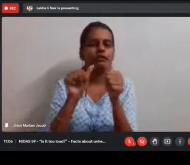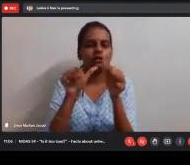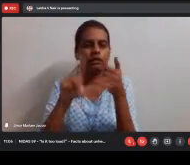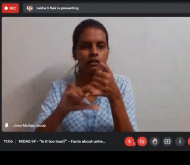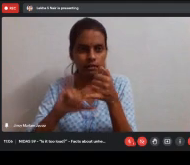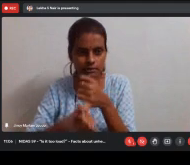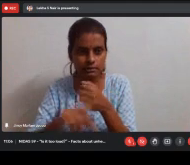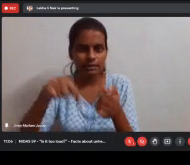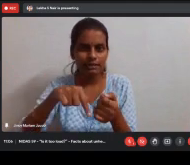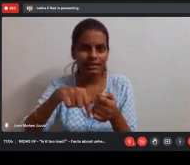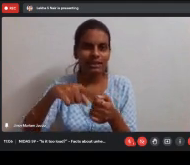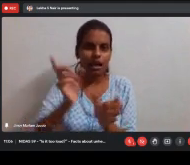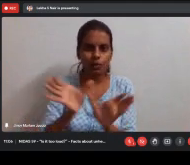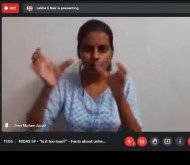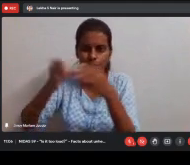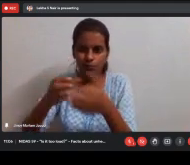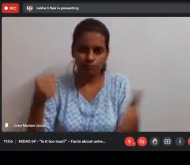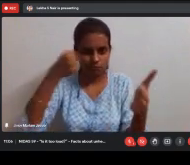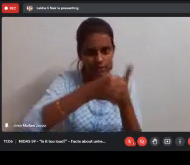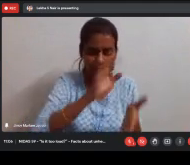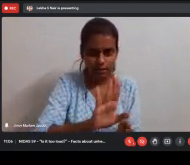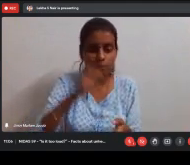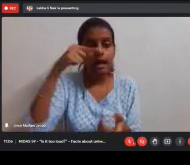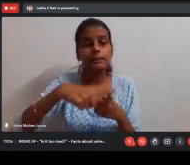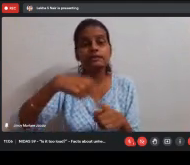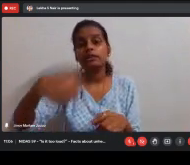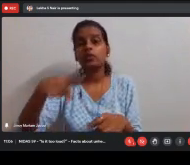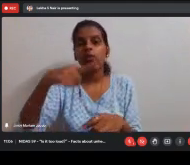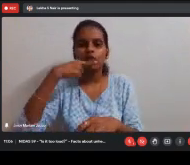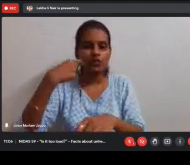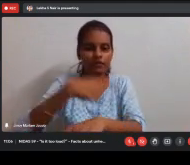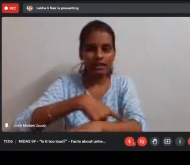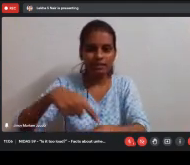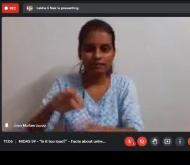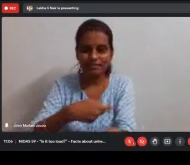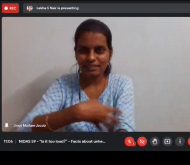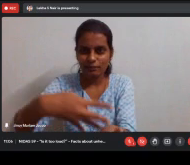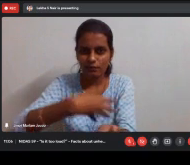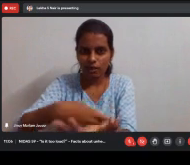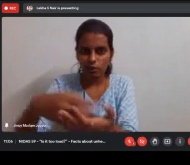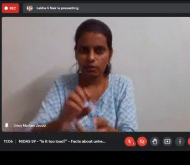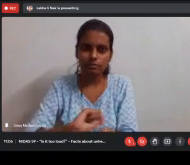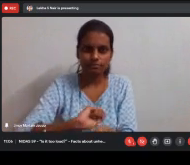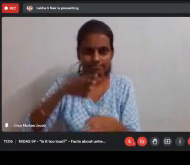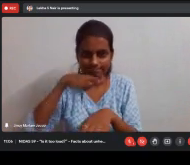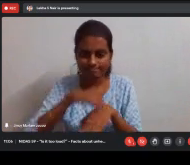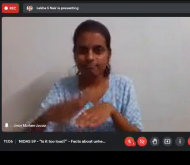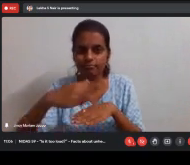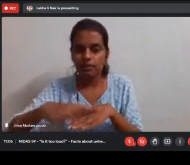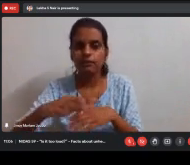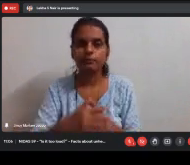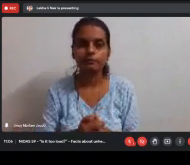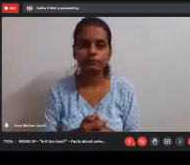the auditory nerve cells and create an electrical signal, which travels along the auditory nerve to the brain. ഇങ്ങനെ